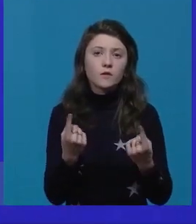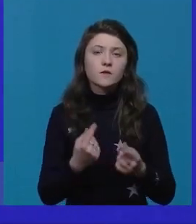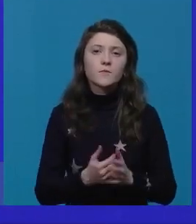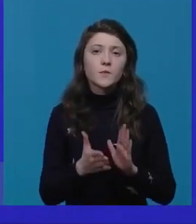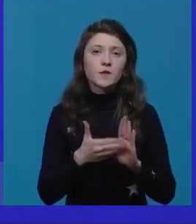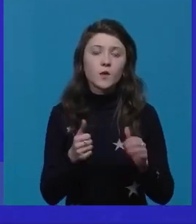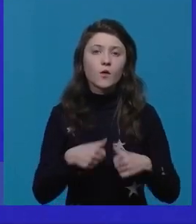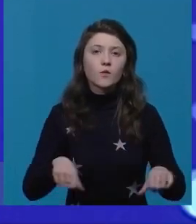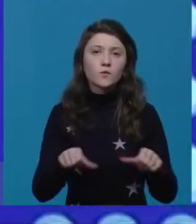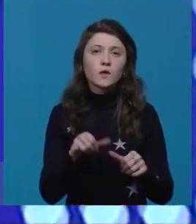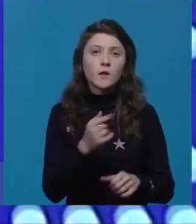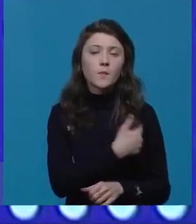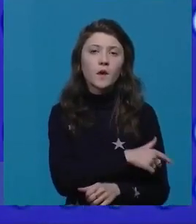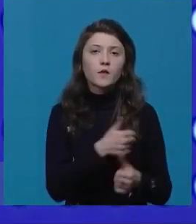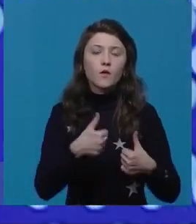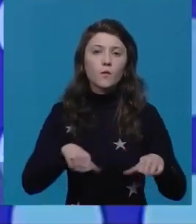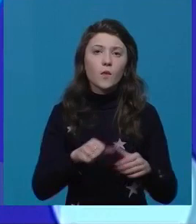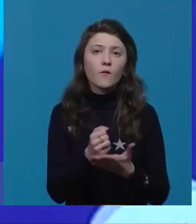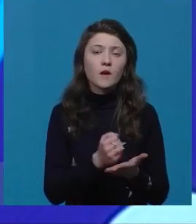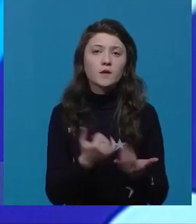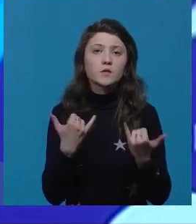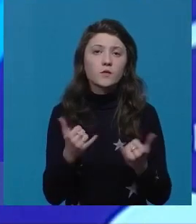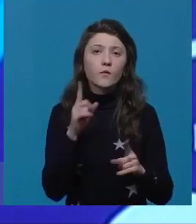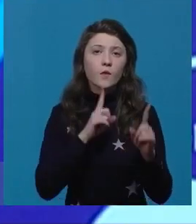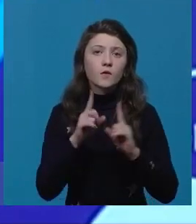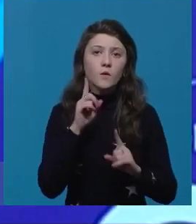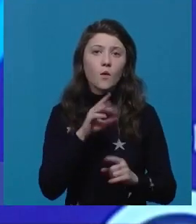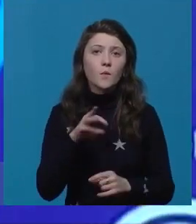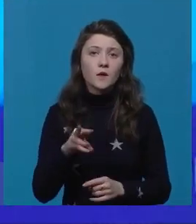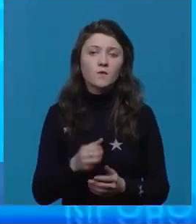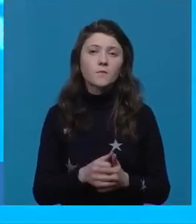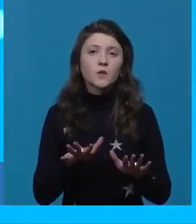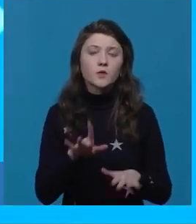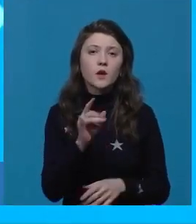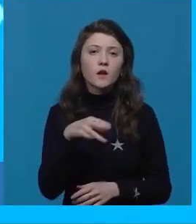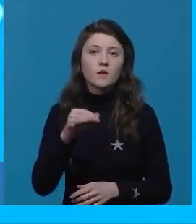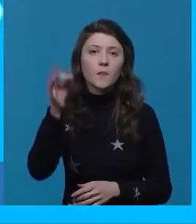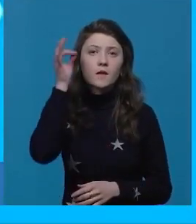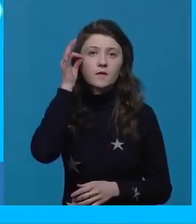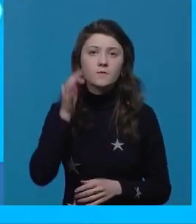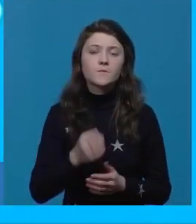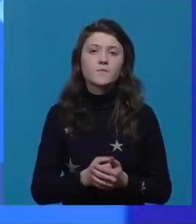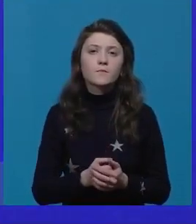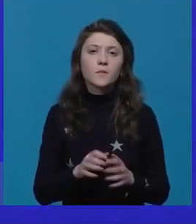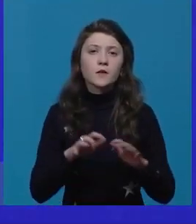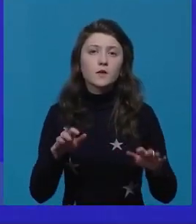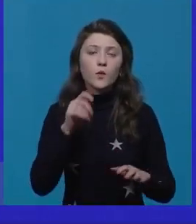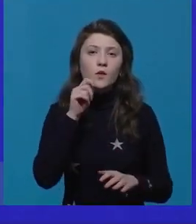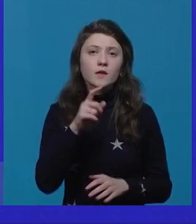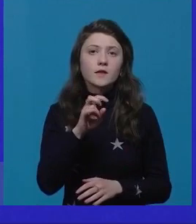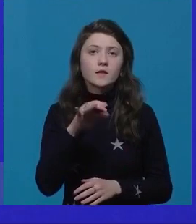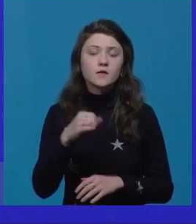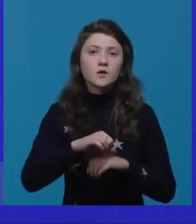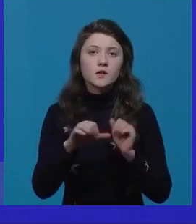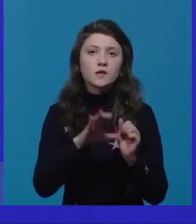комісії та медкомісії ухвалили сьогодні на засіданні члени виконавчого комітету міської ради. Нагадаю, президент України Володимир Зеленський